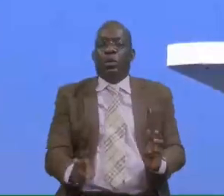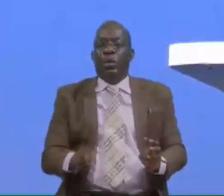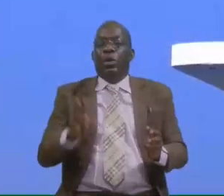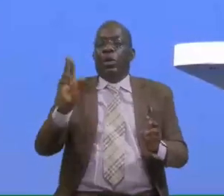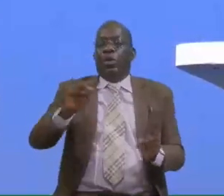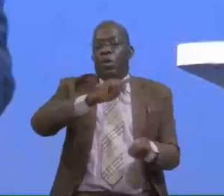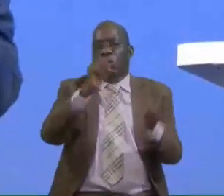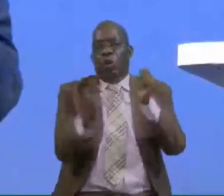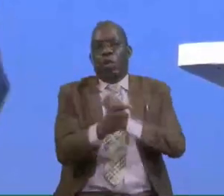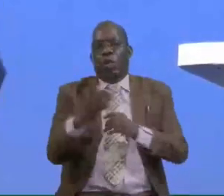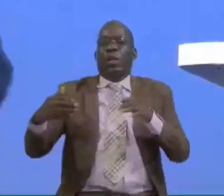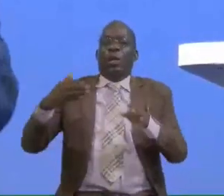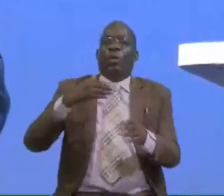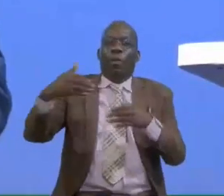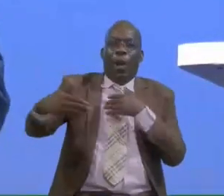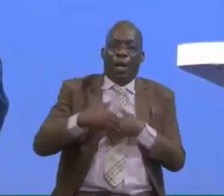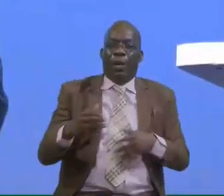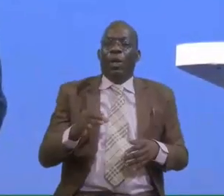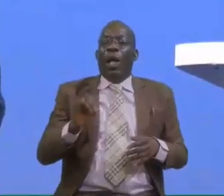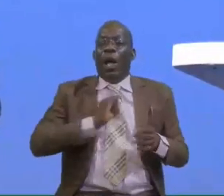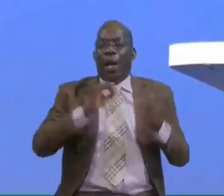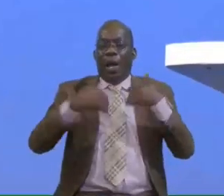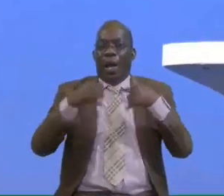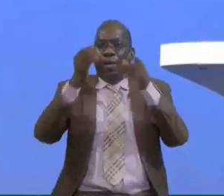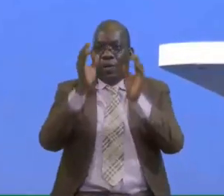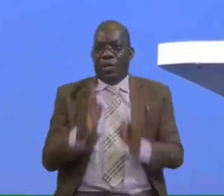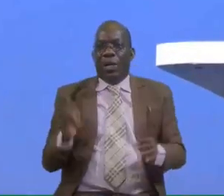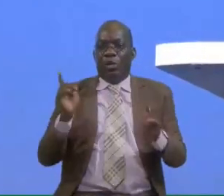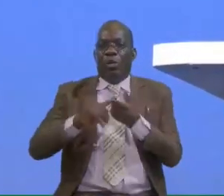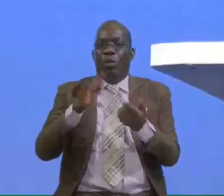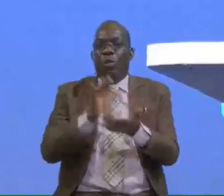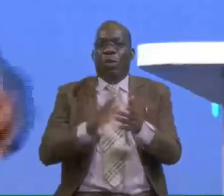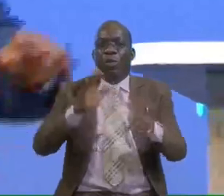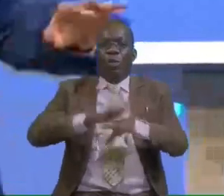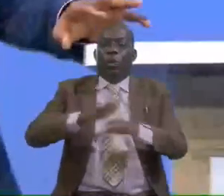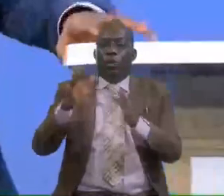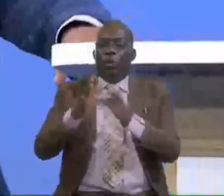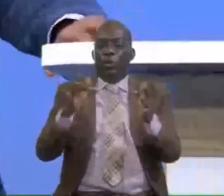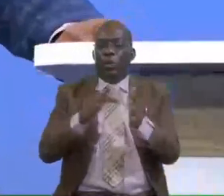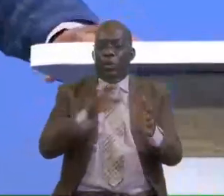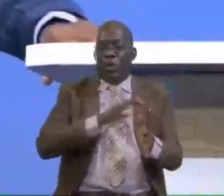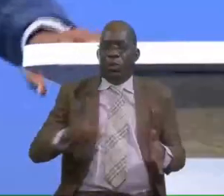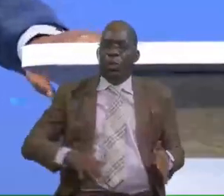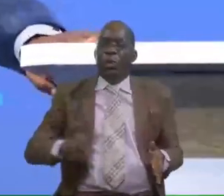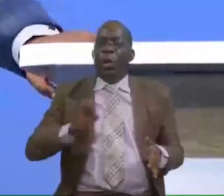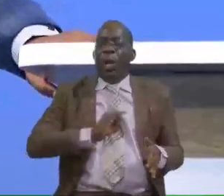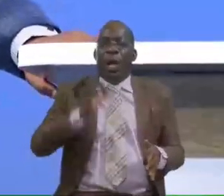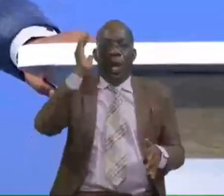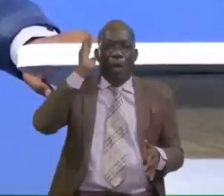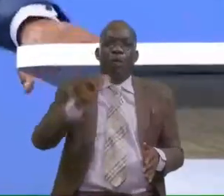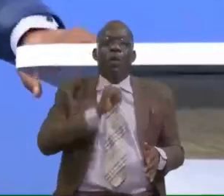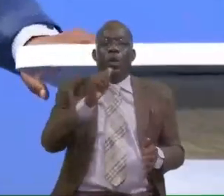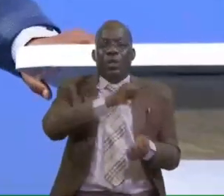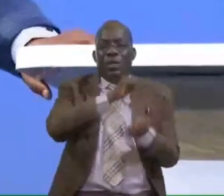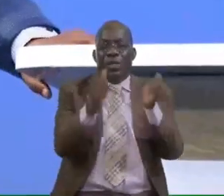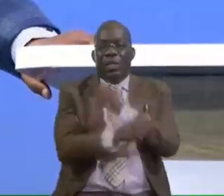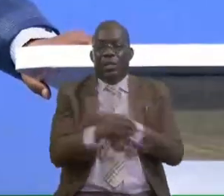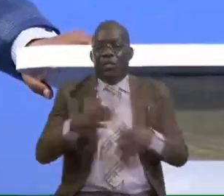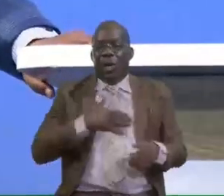de retour. J'ai décidé de croire au Seigneur Jésus-Christ et je ne changerai pas de